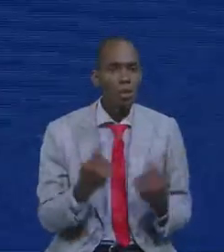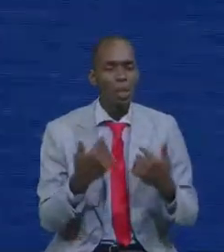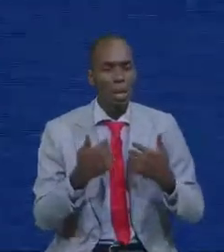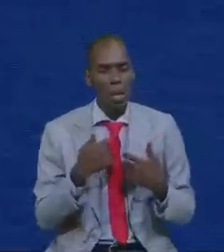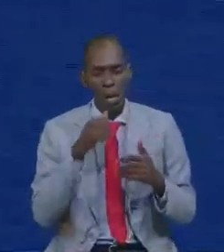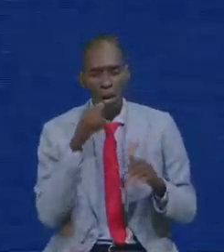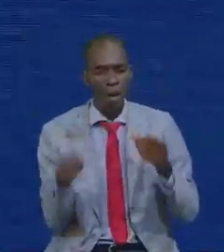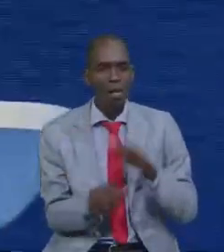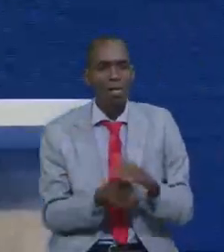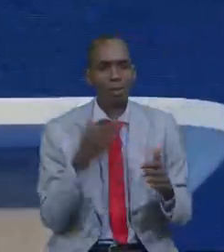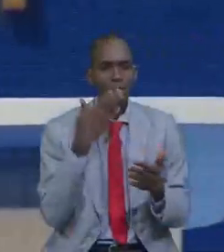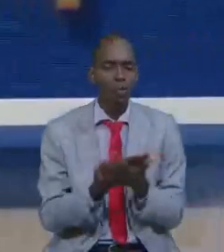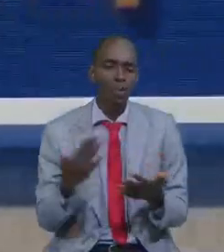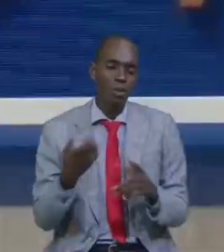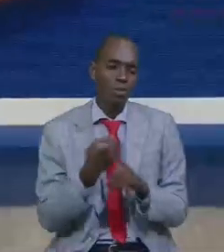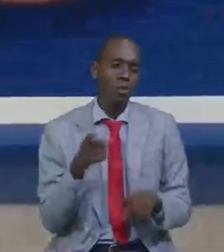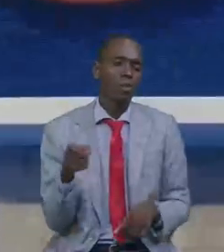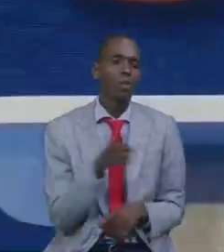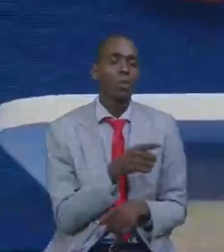bonnes choses que nous voulons